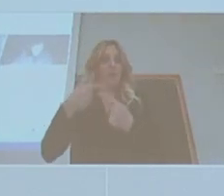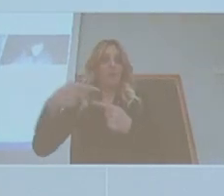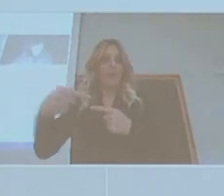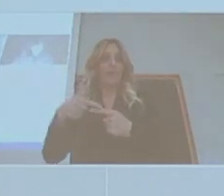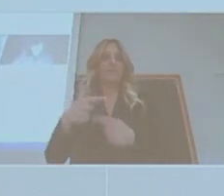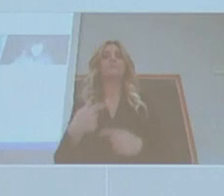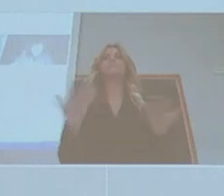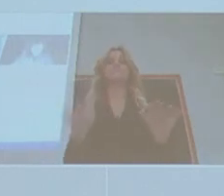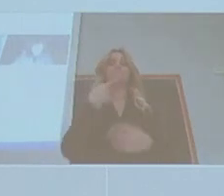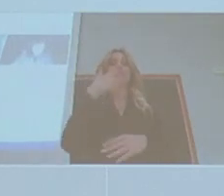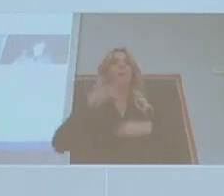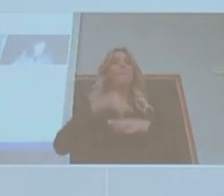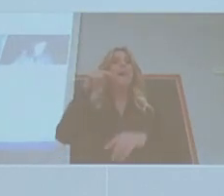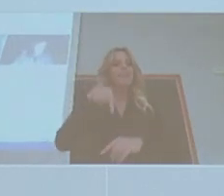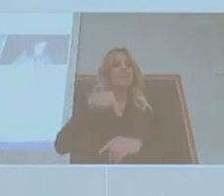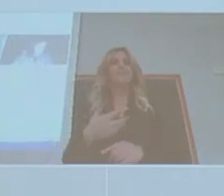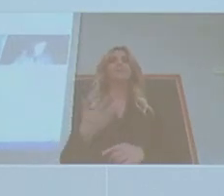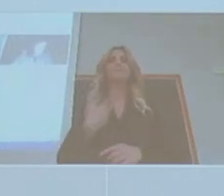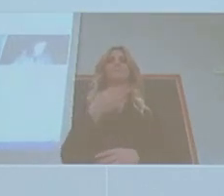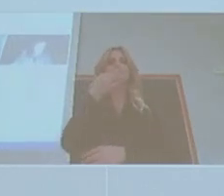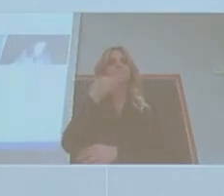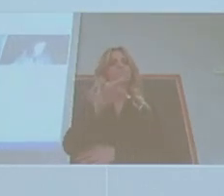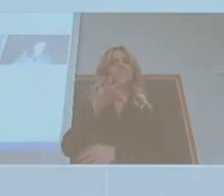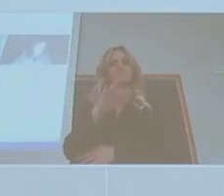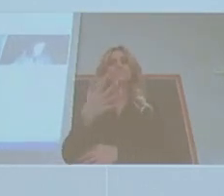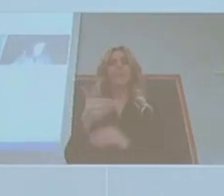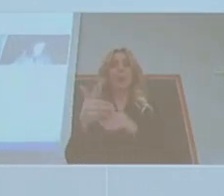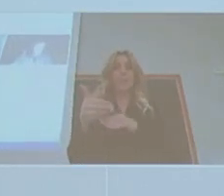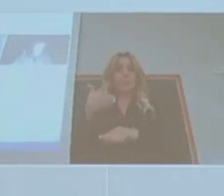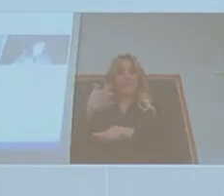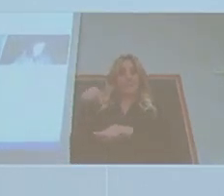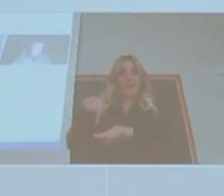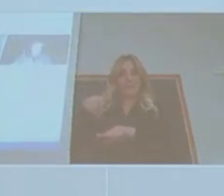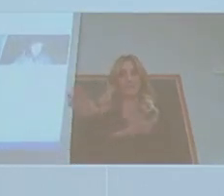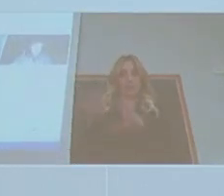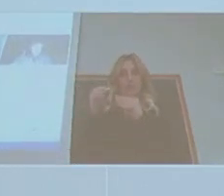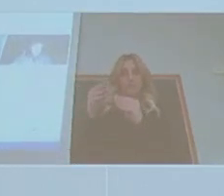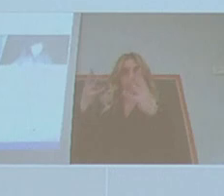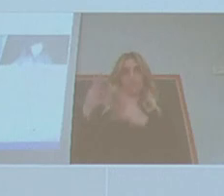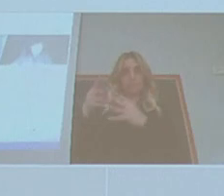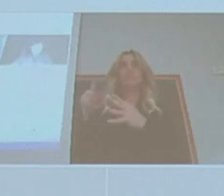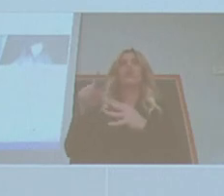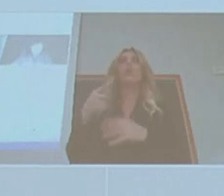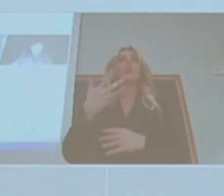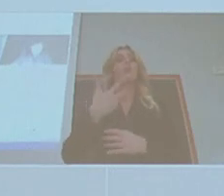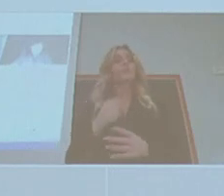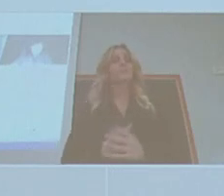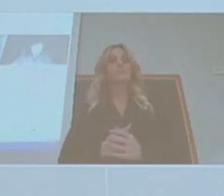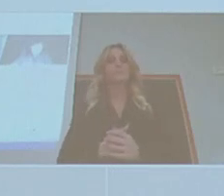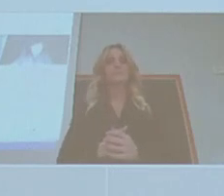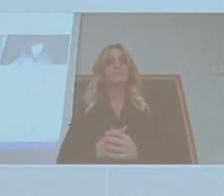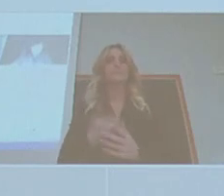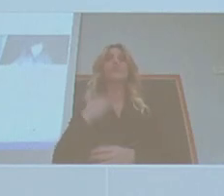c'è stato il momento introduttivo, sostanzialmente, prima di questo meccanismo del webinar e poi dei colloqui.